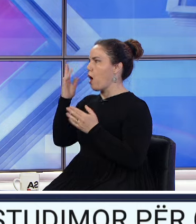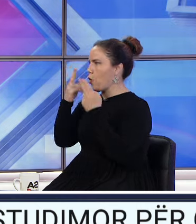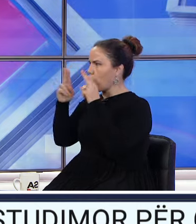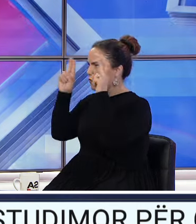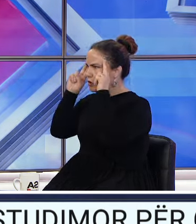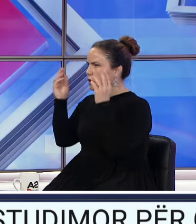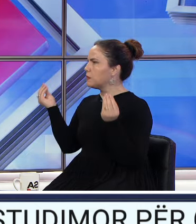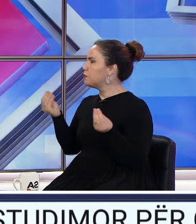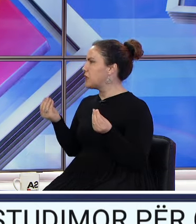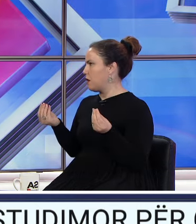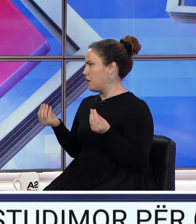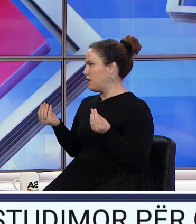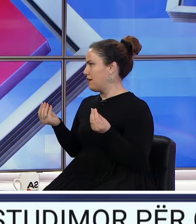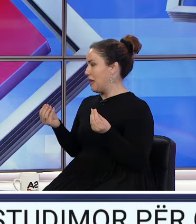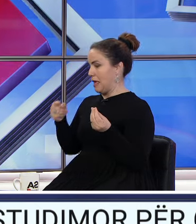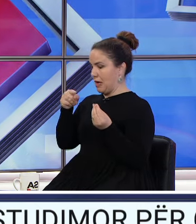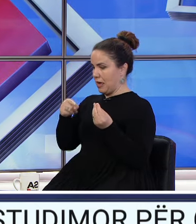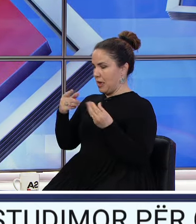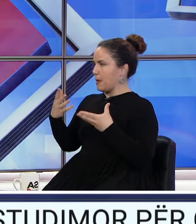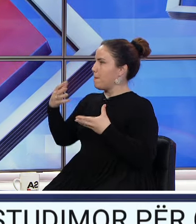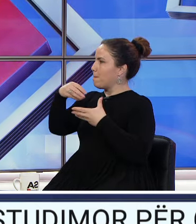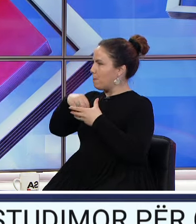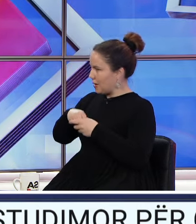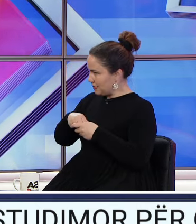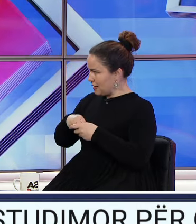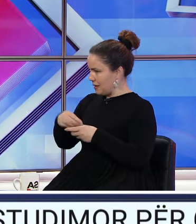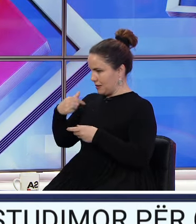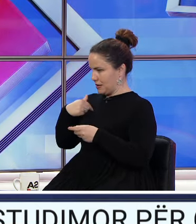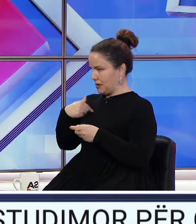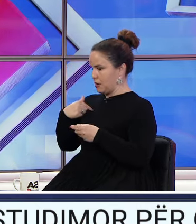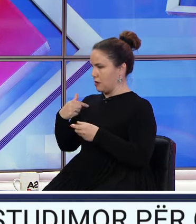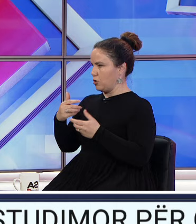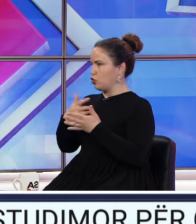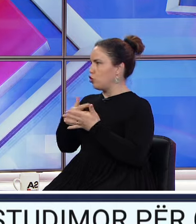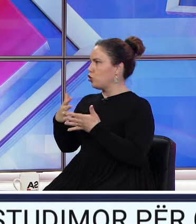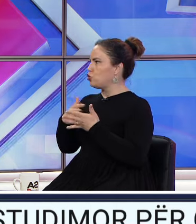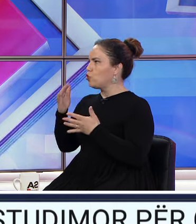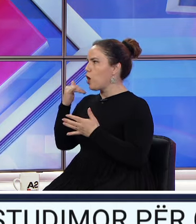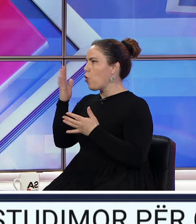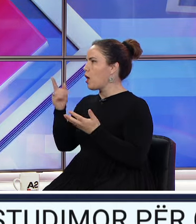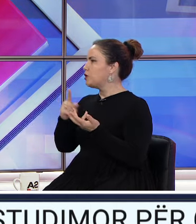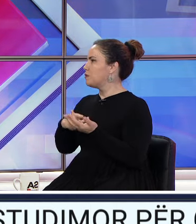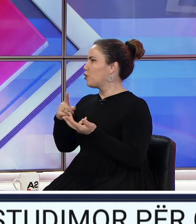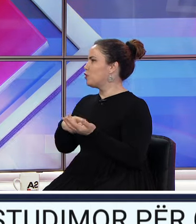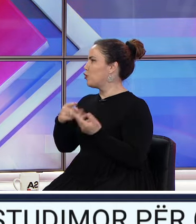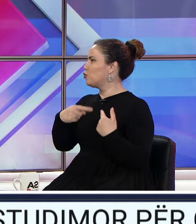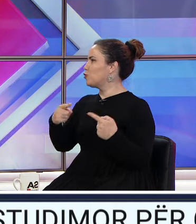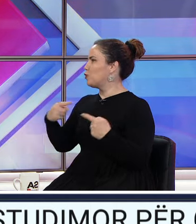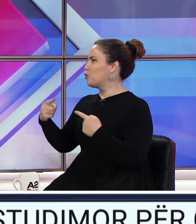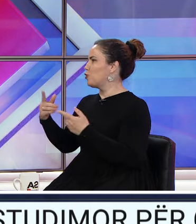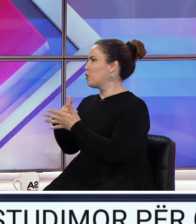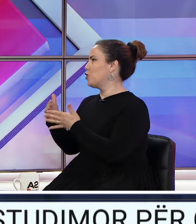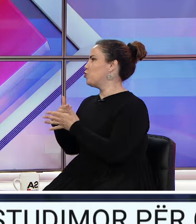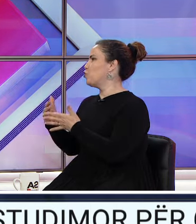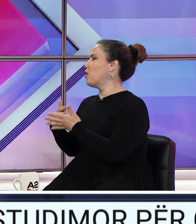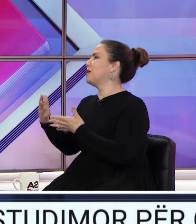e dini që Fakulteti i Gjuhëve tuaja, më saktë Dega e Gjuhës Ruse, ka qenë ajo që i ka dhënë jetë, që ka themeluar Universitetin e Tiranës në